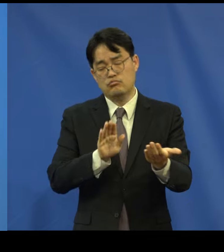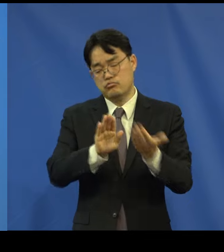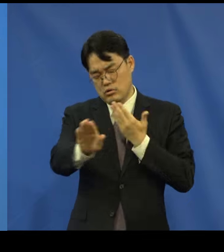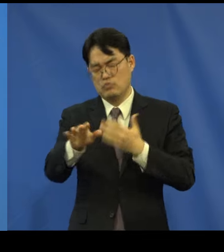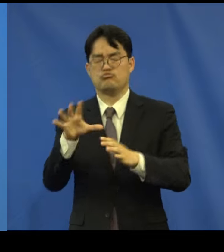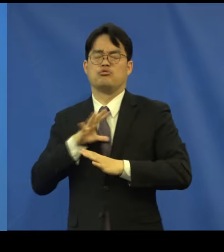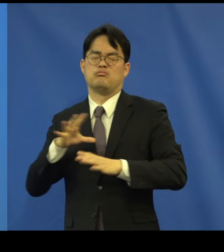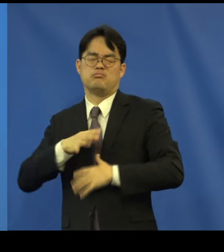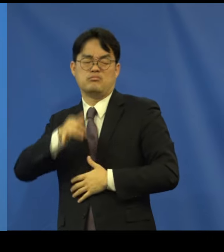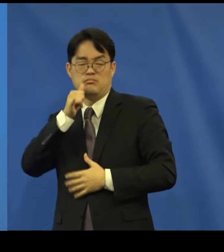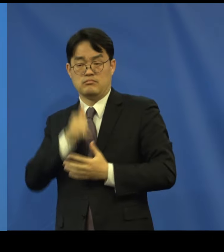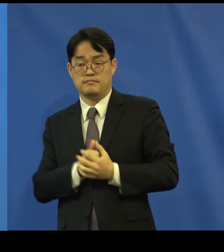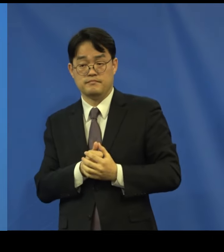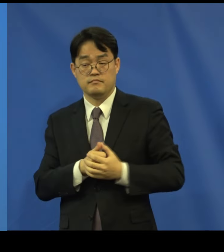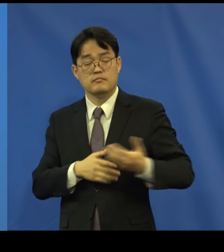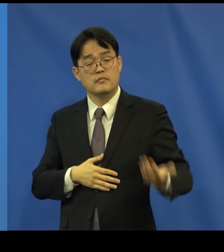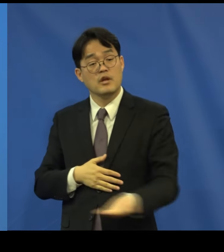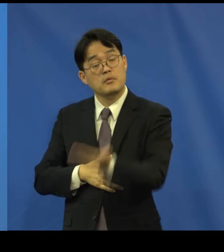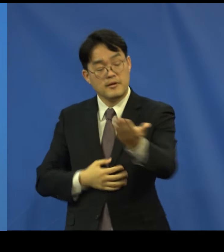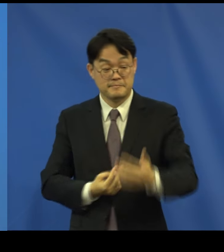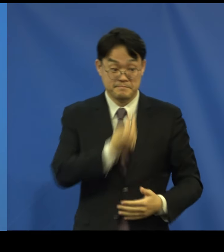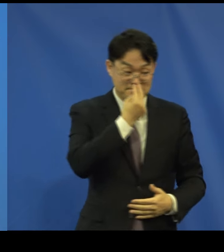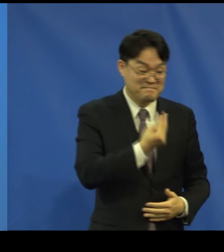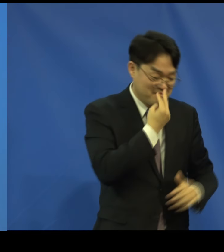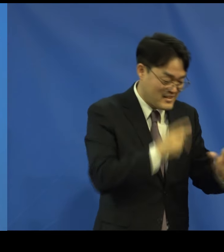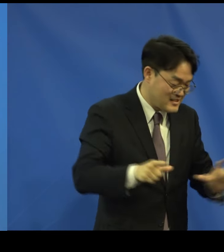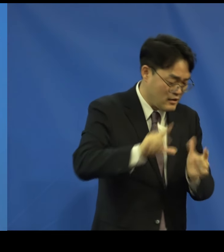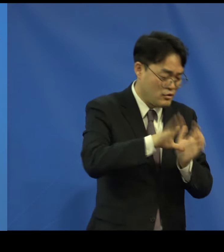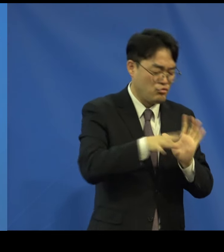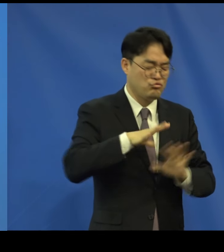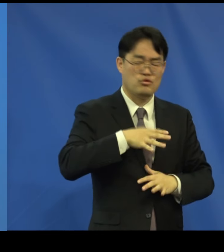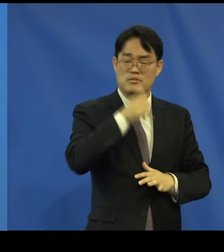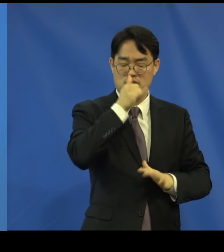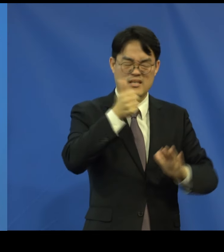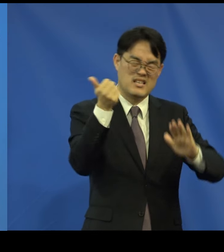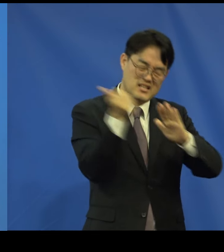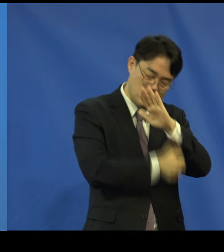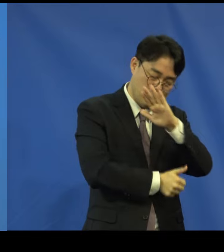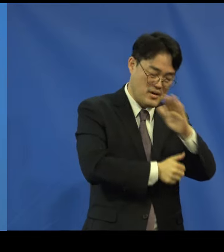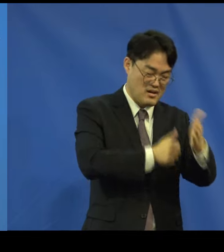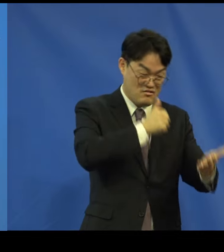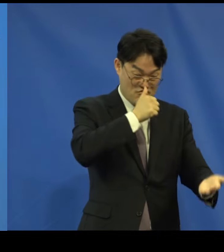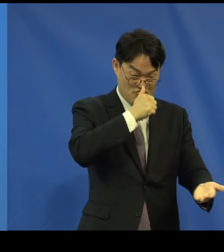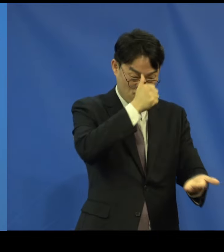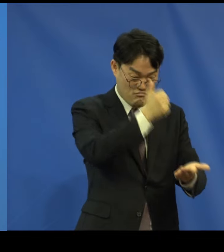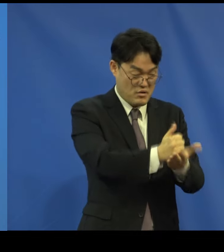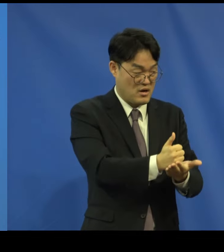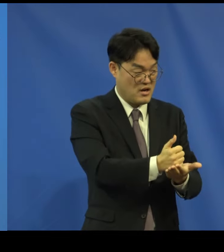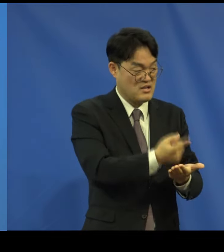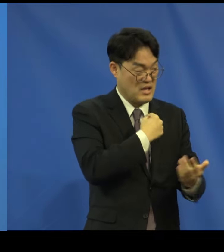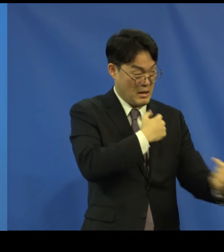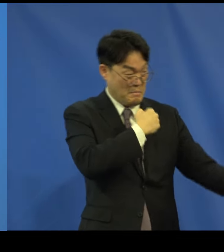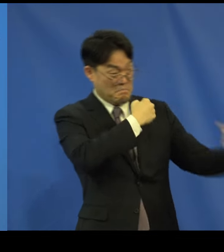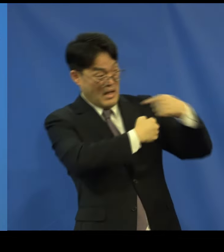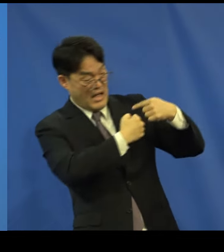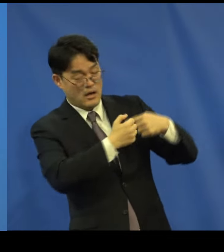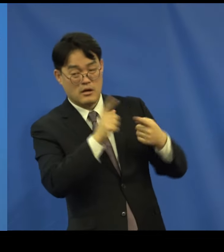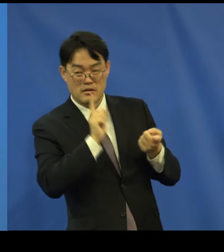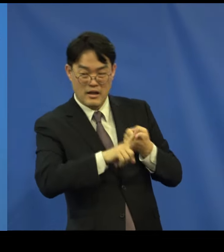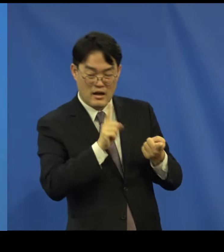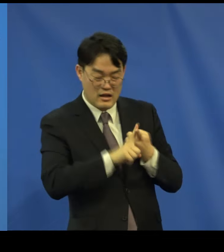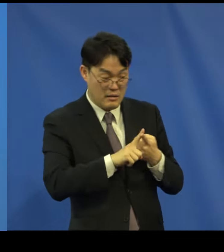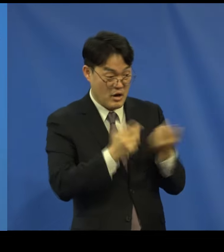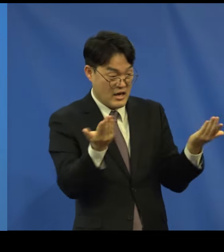대한 불안, 범죄에 대한 불안, 실패에 대한 두려움, 자녀에 대한 근심, 노후에 대한 두려움, 실직에